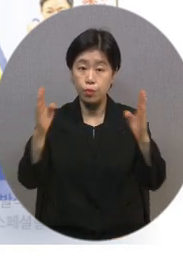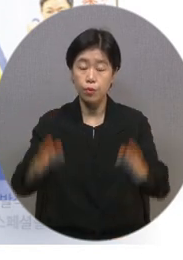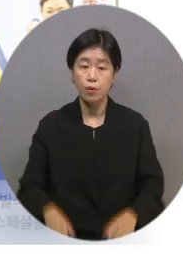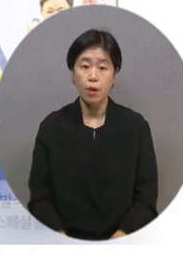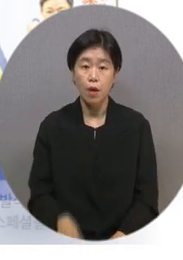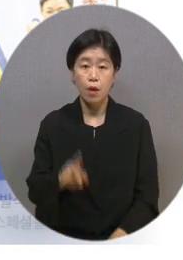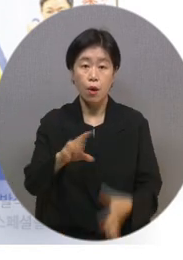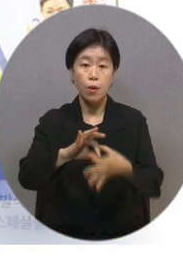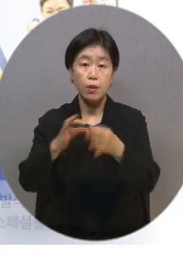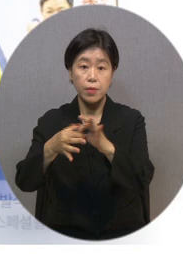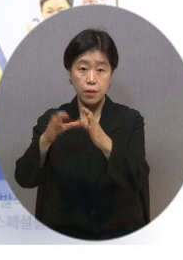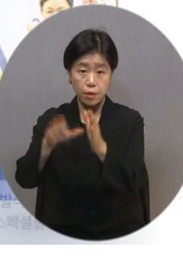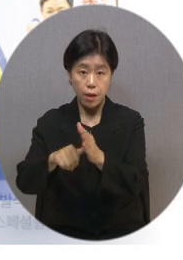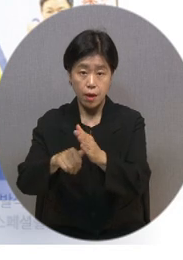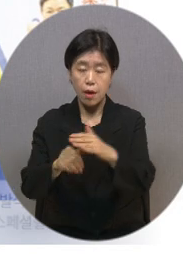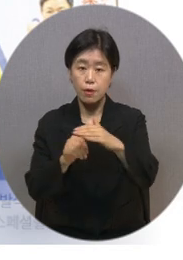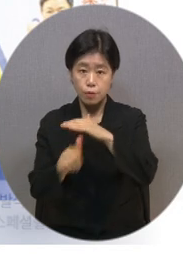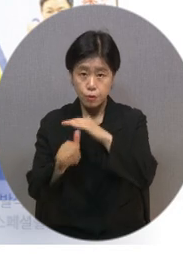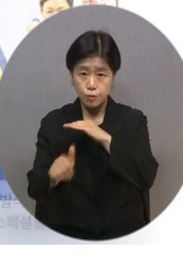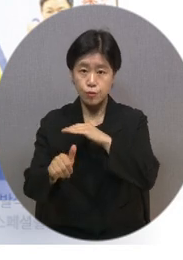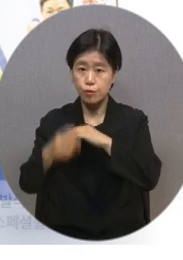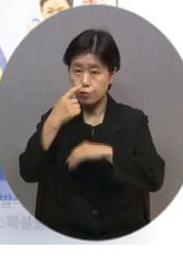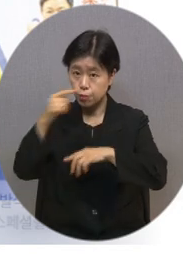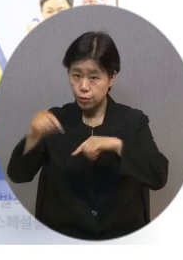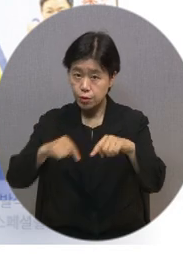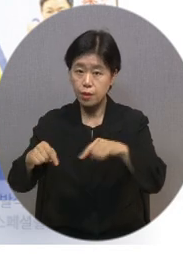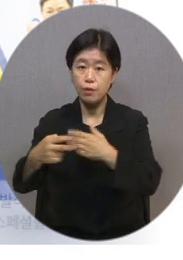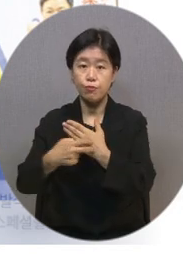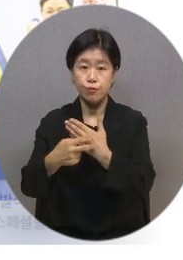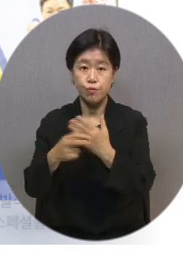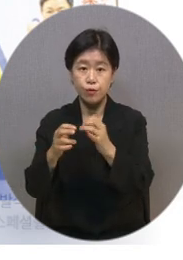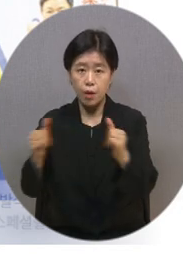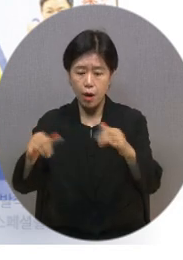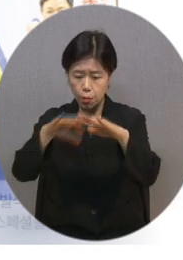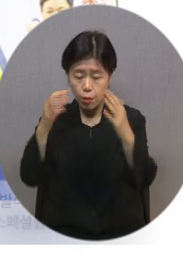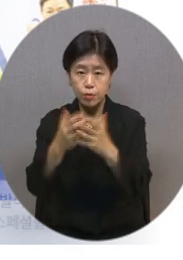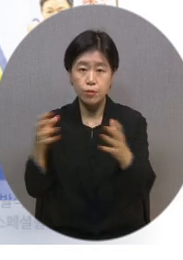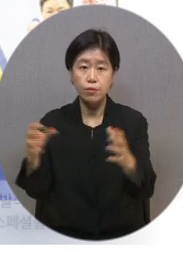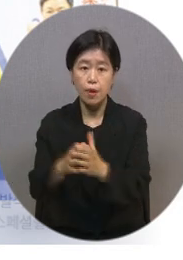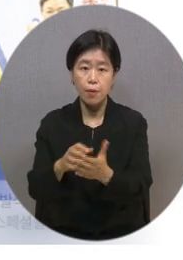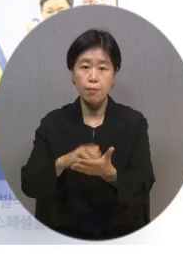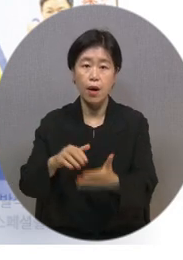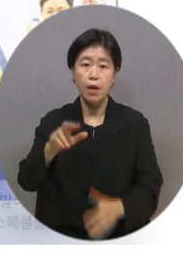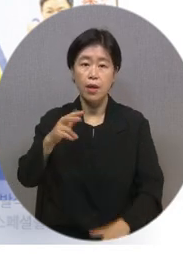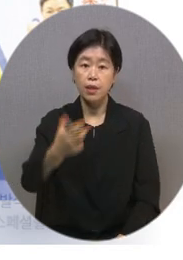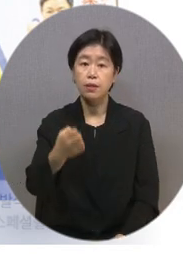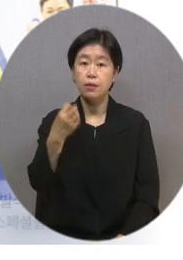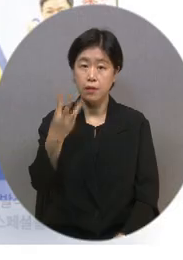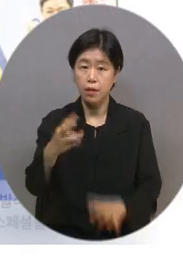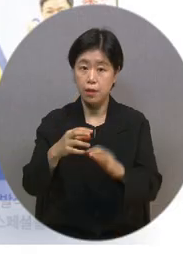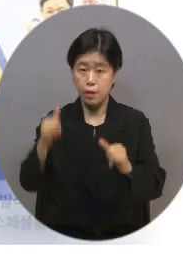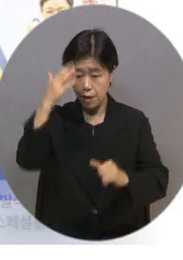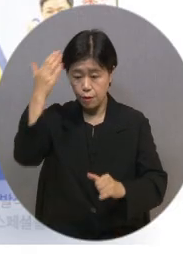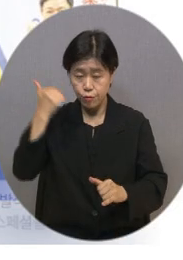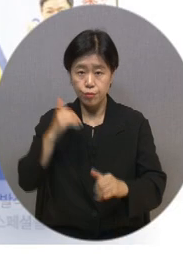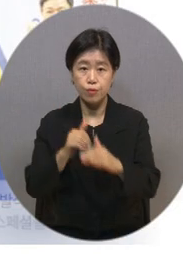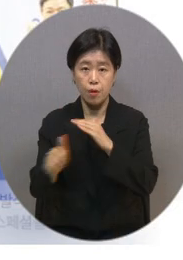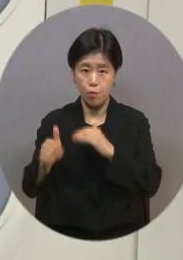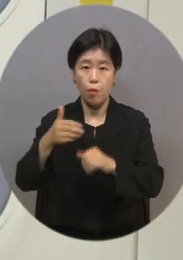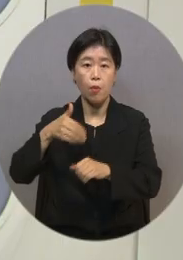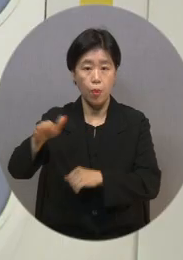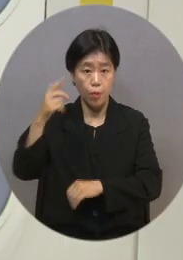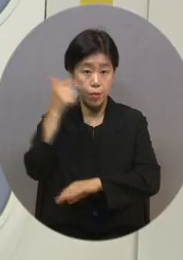코리아는 선수와 파트너 지도자 의료진 등 총 이른 세명의 대한민국 대표 선수단을 파견할